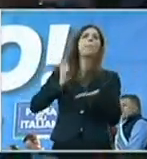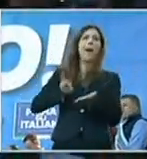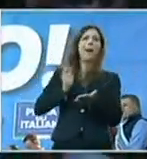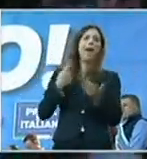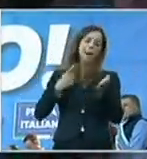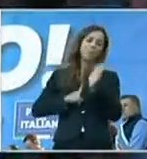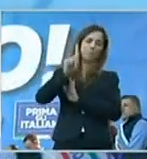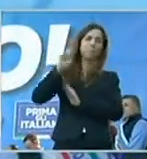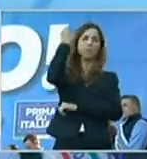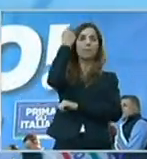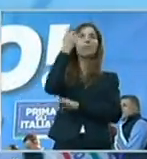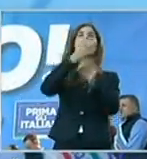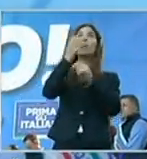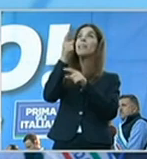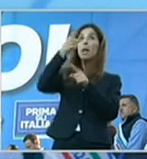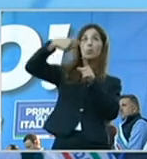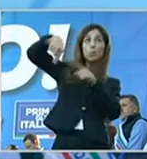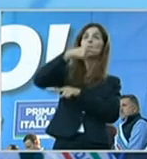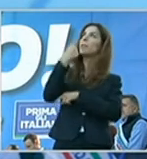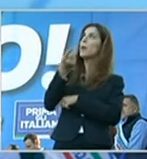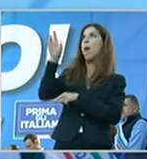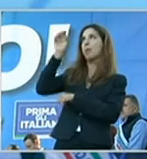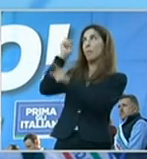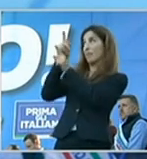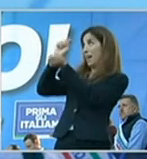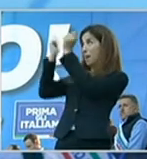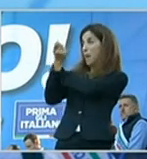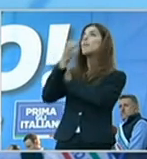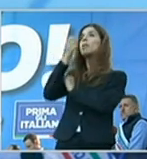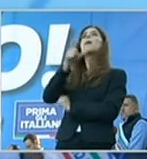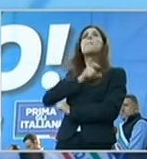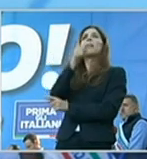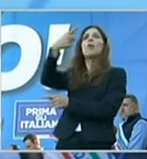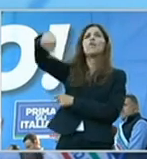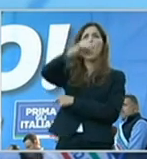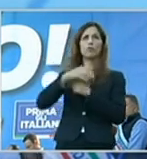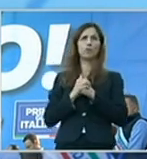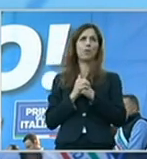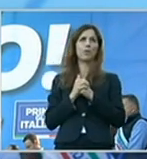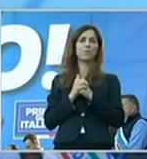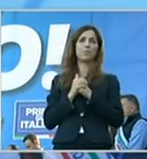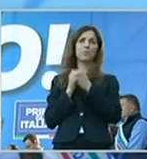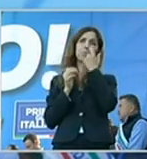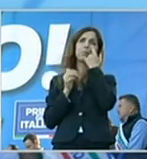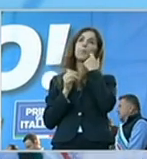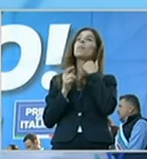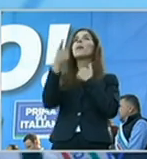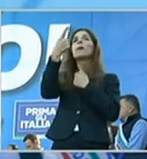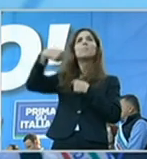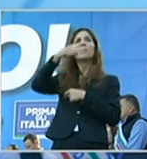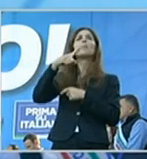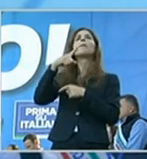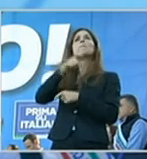si accorgono che l'Europa va cambiata, è per merito vostro. È per merito vostro, che per anni siete